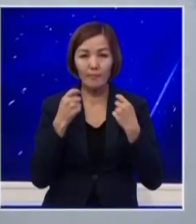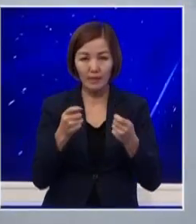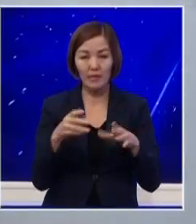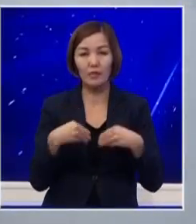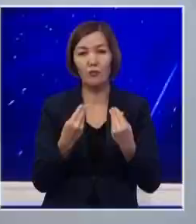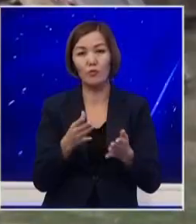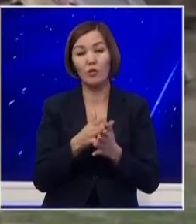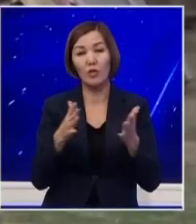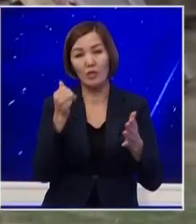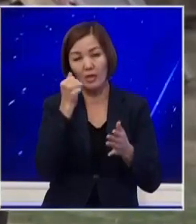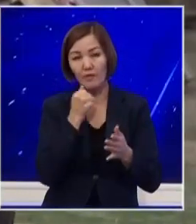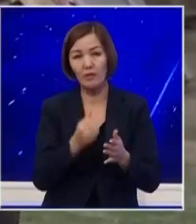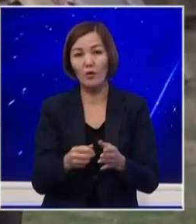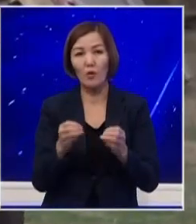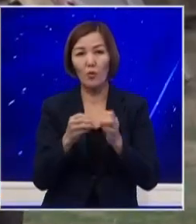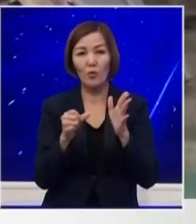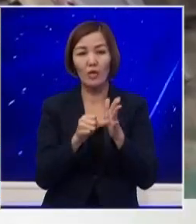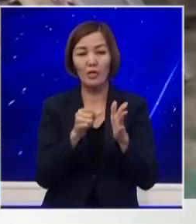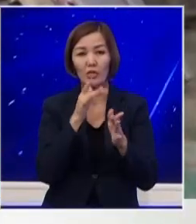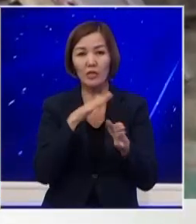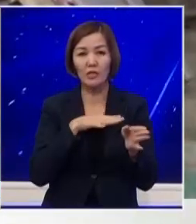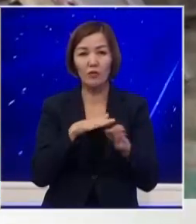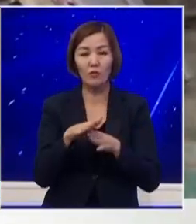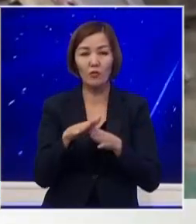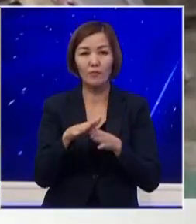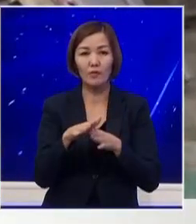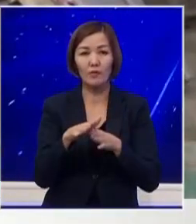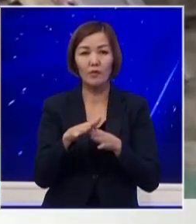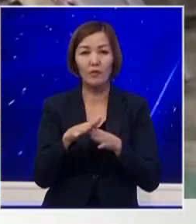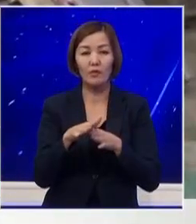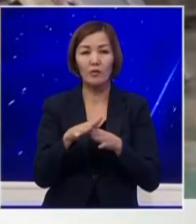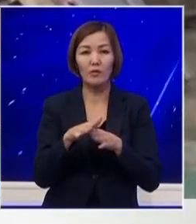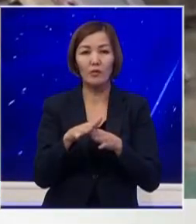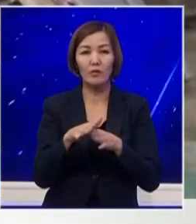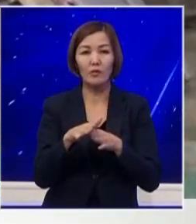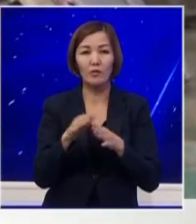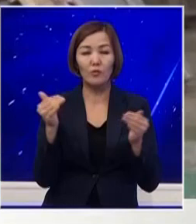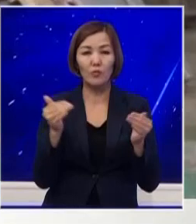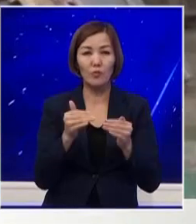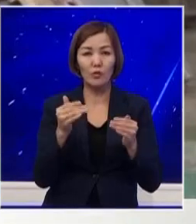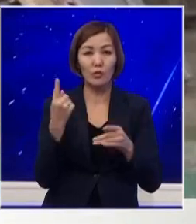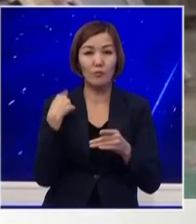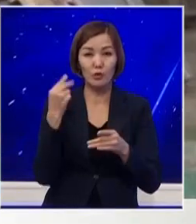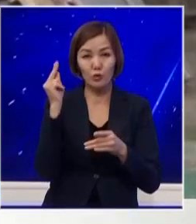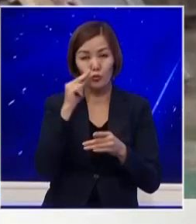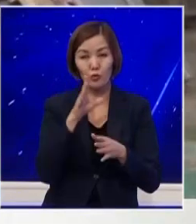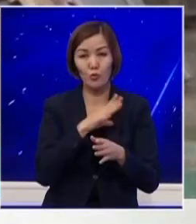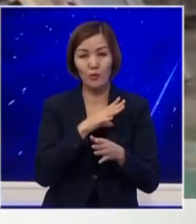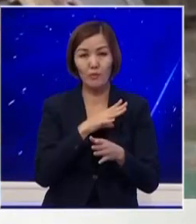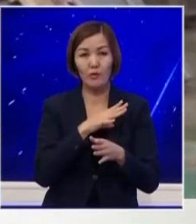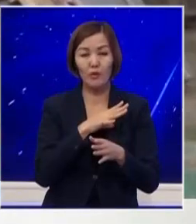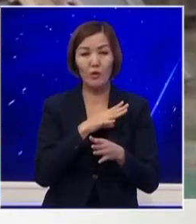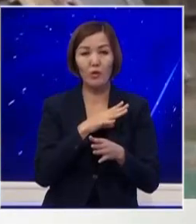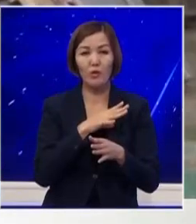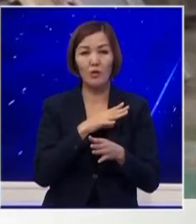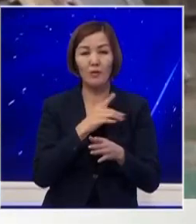тағы. 16 жастан 18 микроның жақтағы Мокноми көрінді оқым, бірінші курс студенті. Ораза ұстап